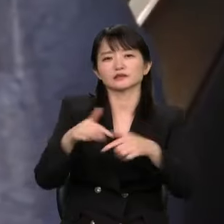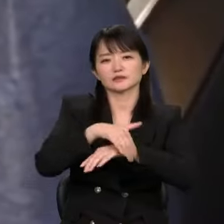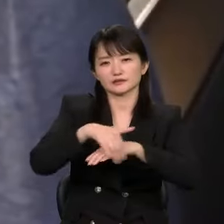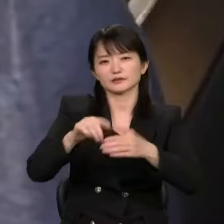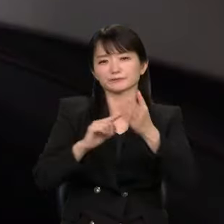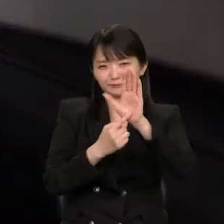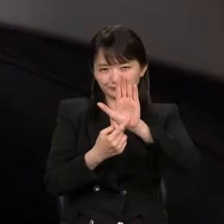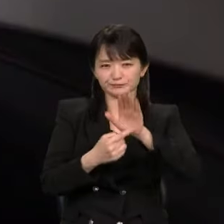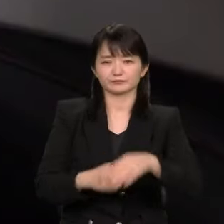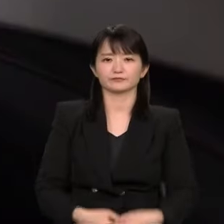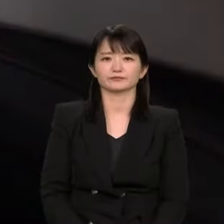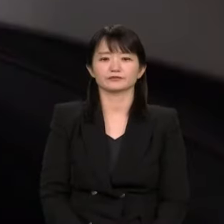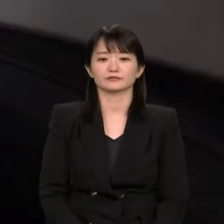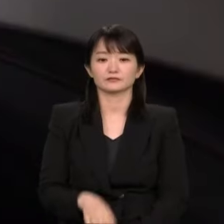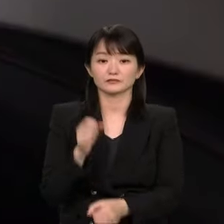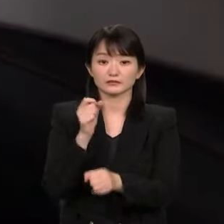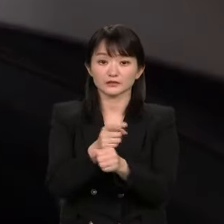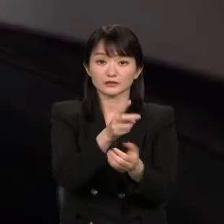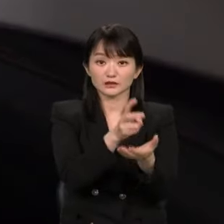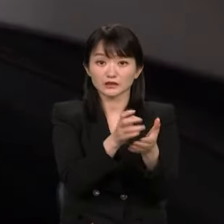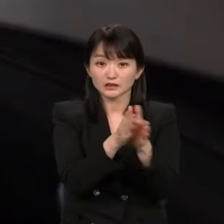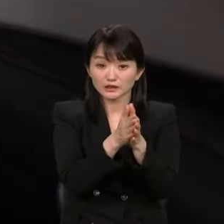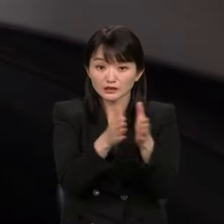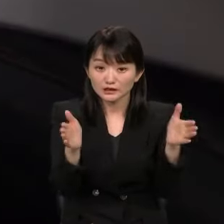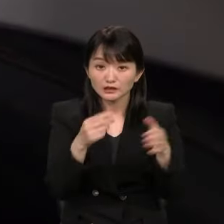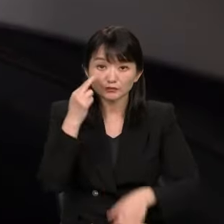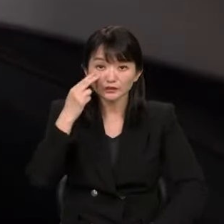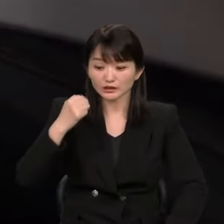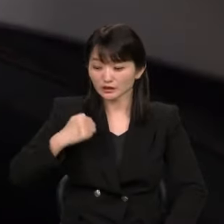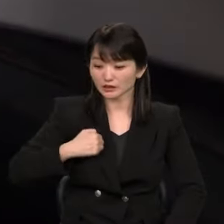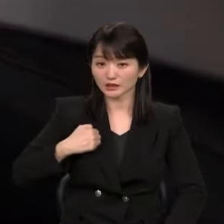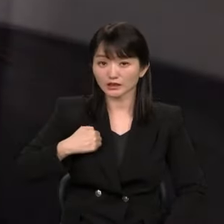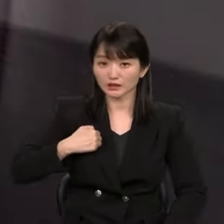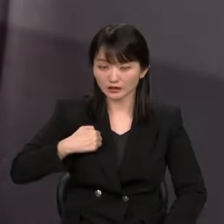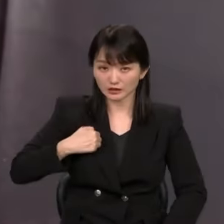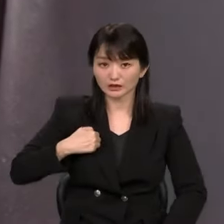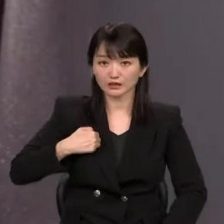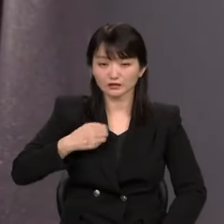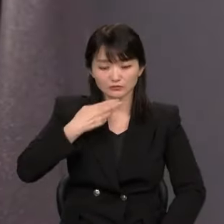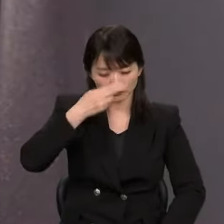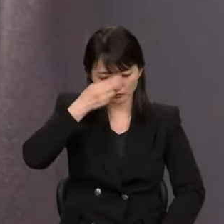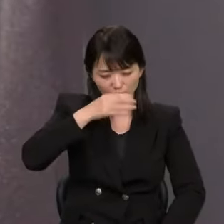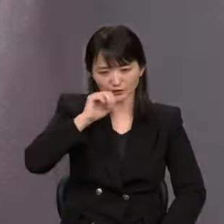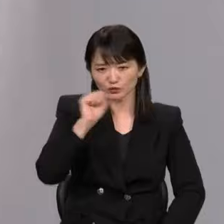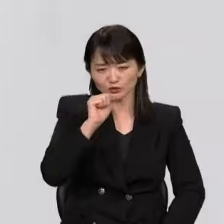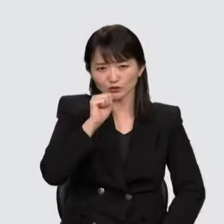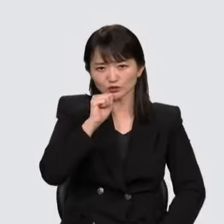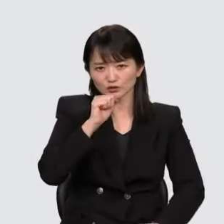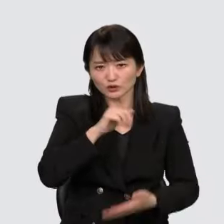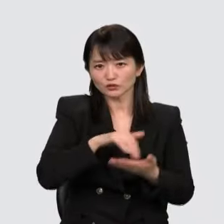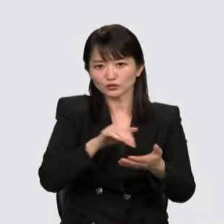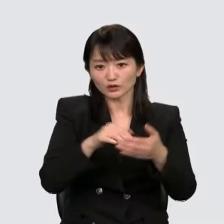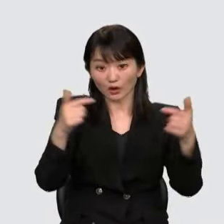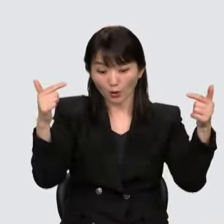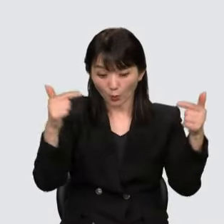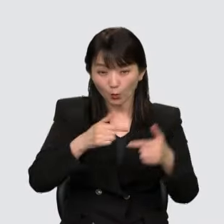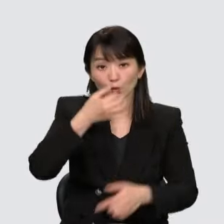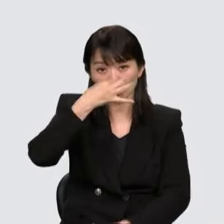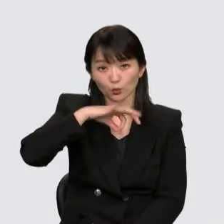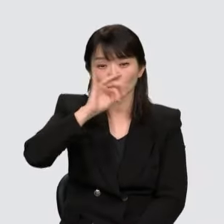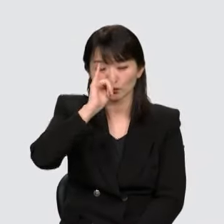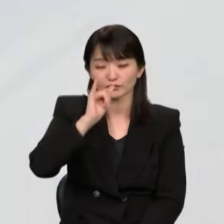밝혔습니다. 이미 이 제도를 시행 중인 미국과 캐나다 등에선 음주운전 재범률이 크게 줄어드는 효과를